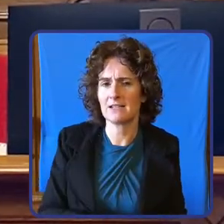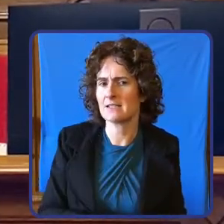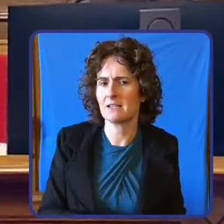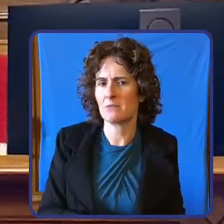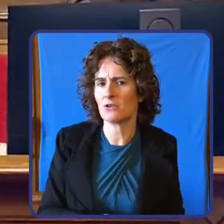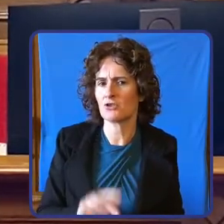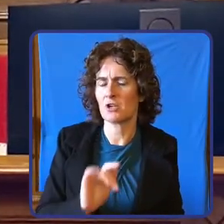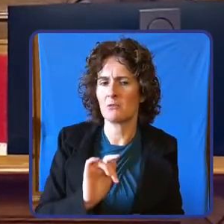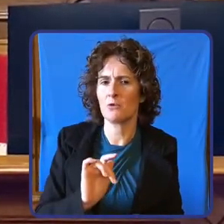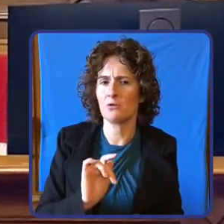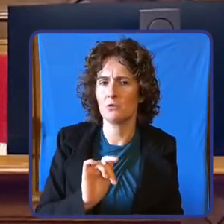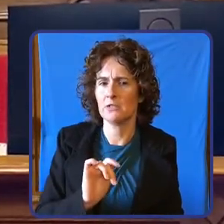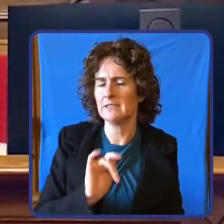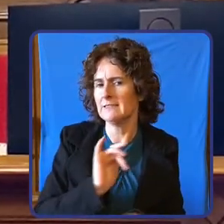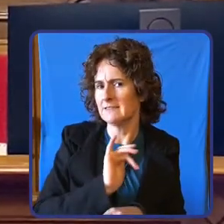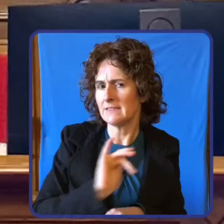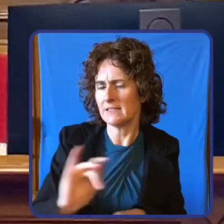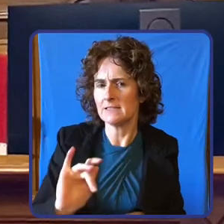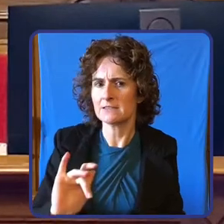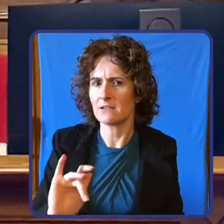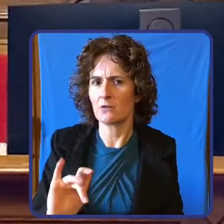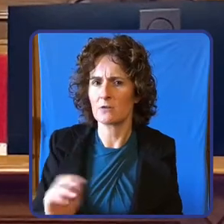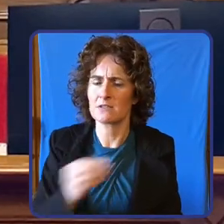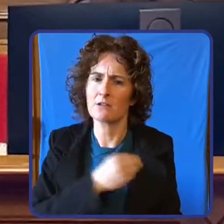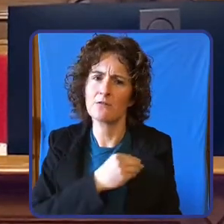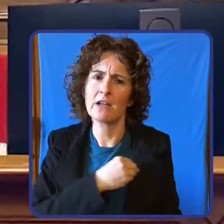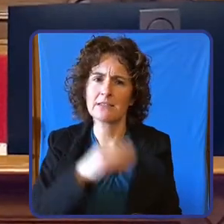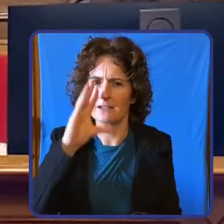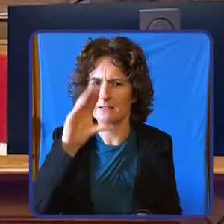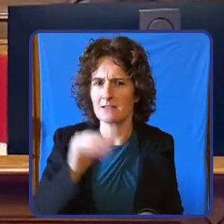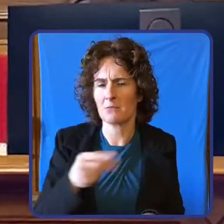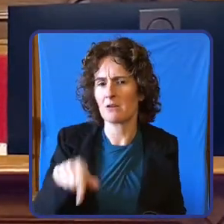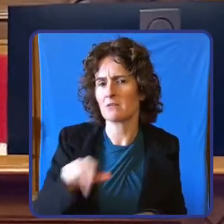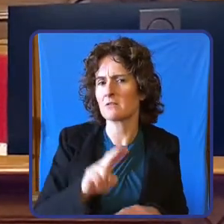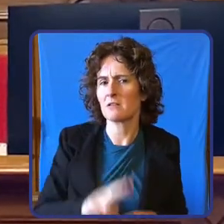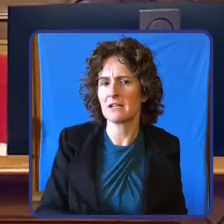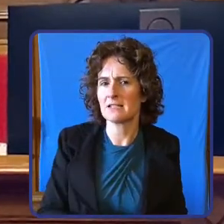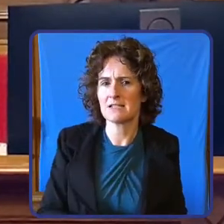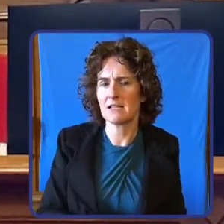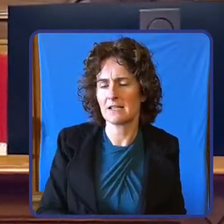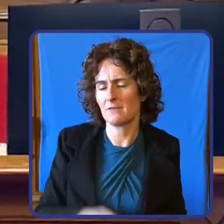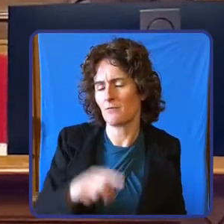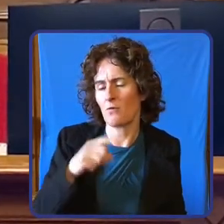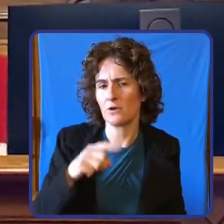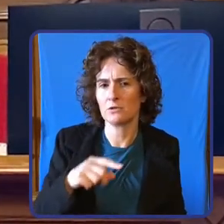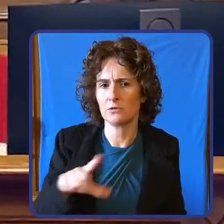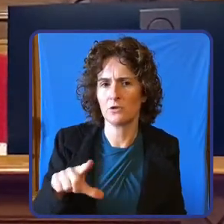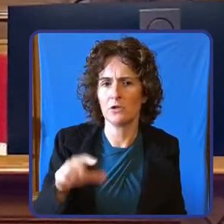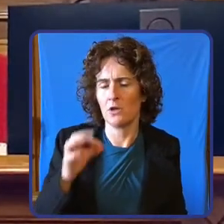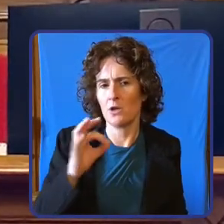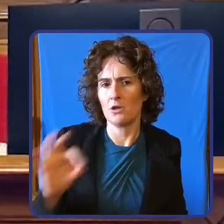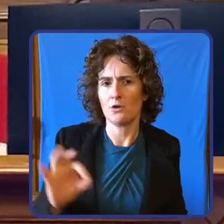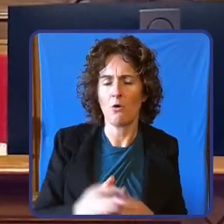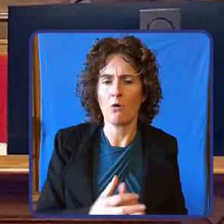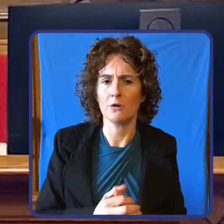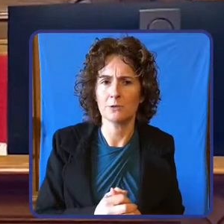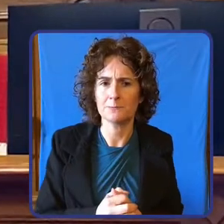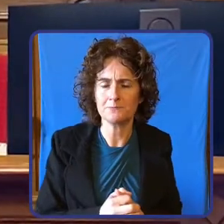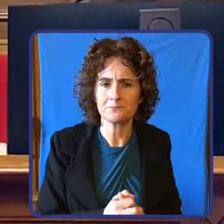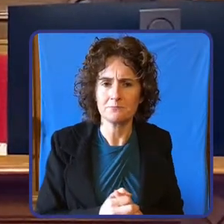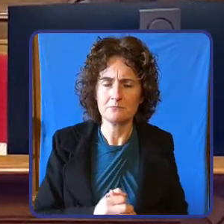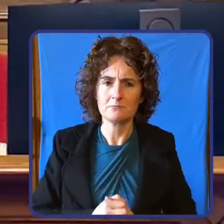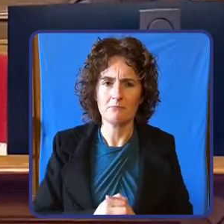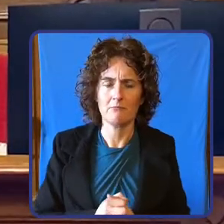ettől az a rendszer még nem volt jó. Az a rendszer az nem előre vitte Magyarországot. Banánért álltak sorba, aztán kimentek Bécsbe és rácsodálkoztak